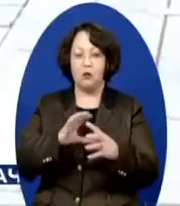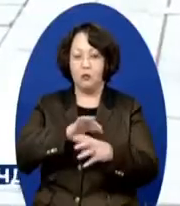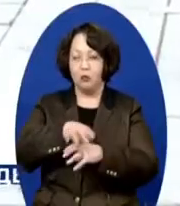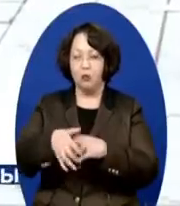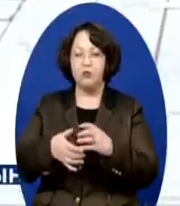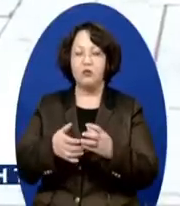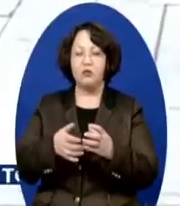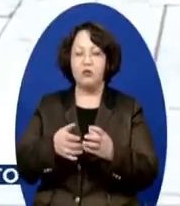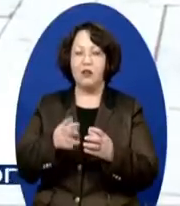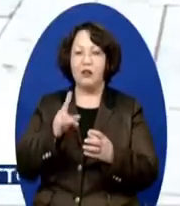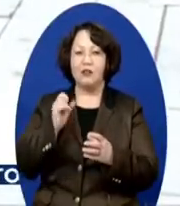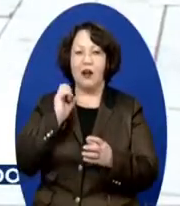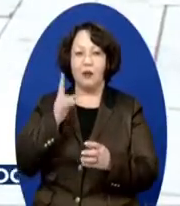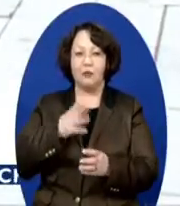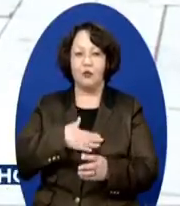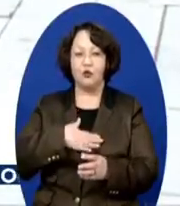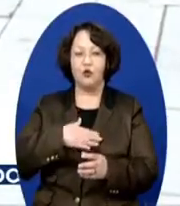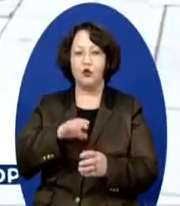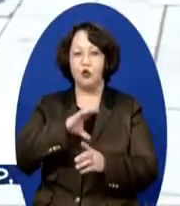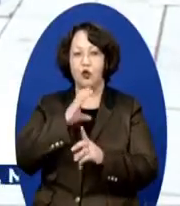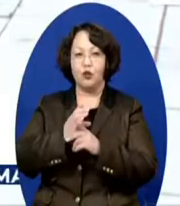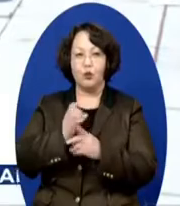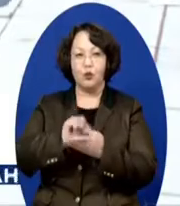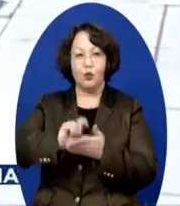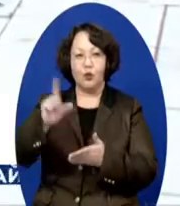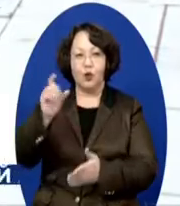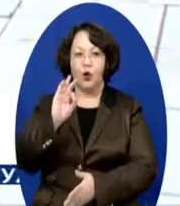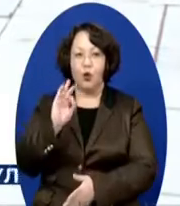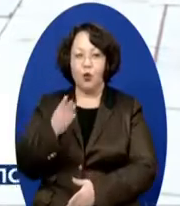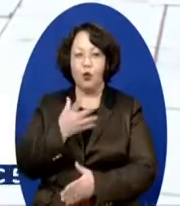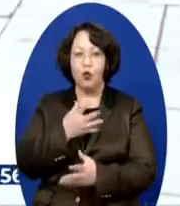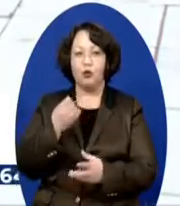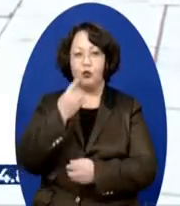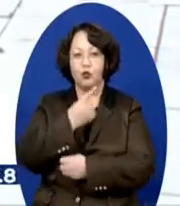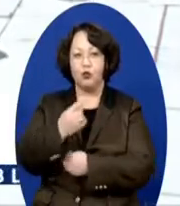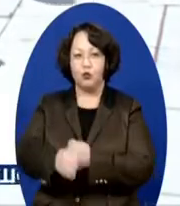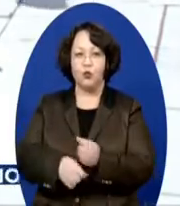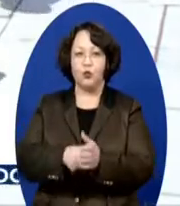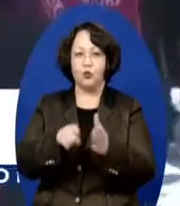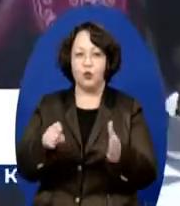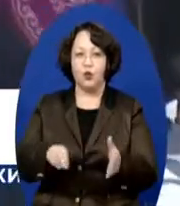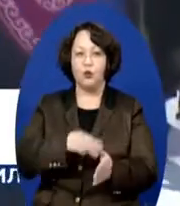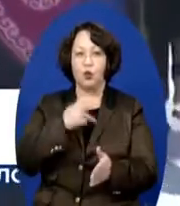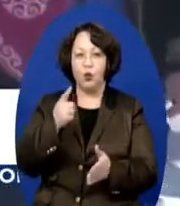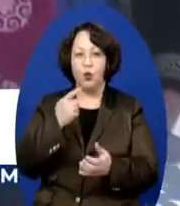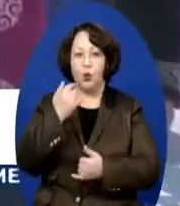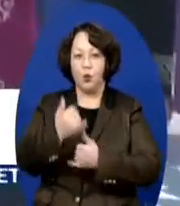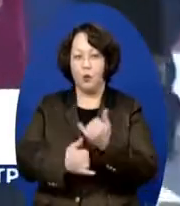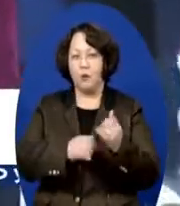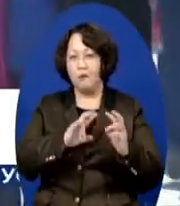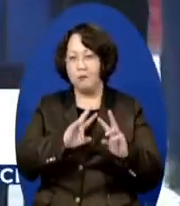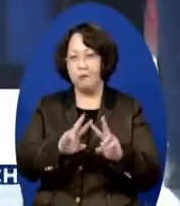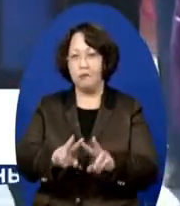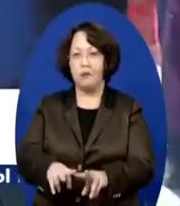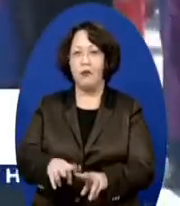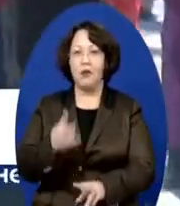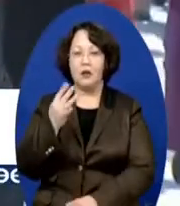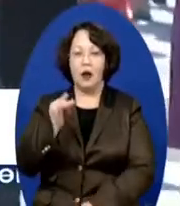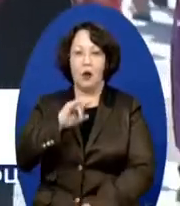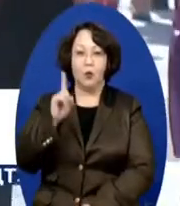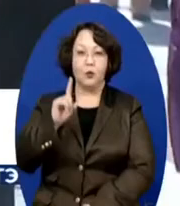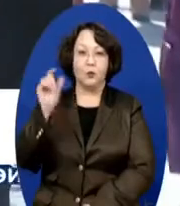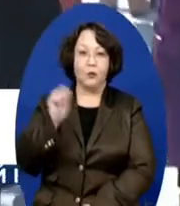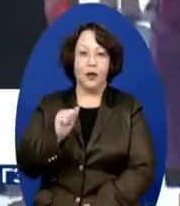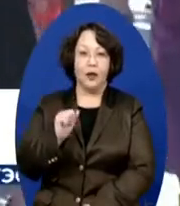соёлын нандин өвийг 100-аас 100-д тэн залгамжлуулахад чухал үүрэг гүйцэтгэсээр ирсэн. Өнөө цагт Наврызын баяр нь зөвхөн Казах